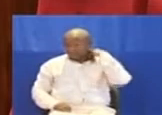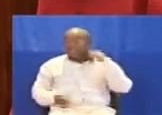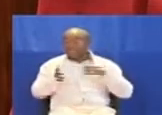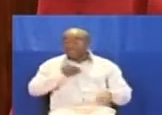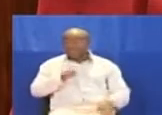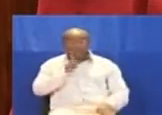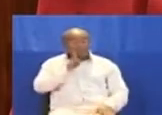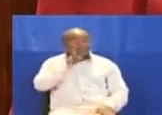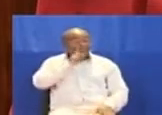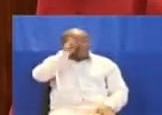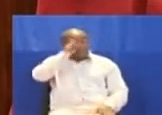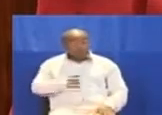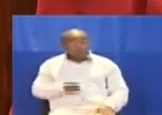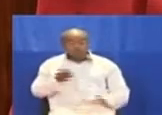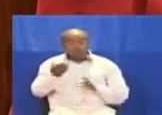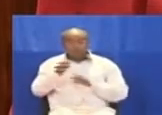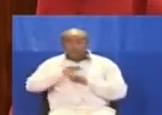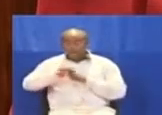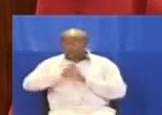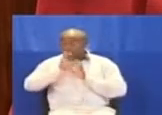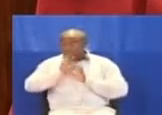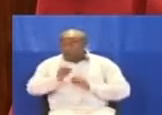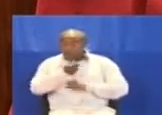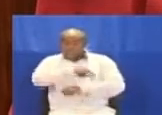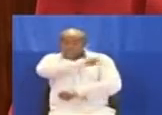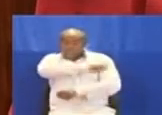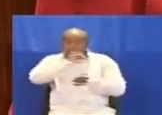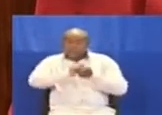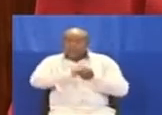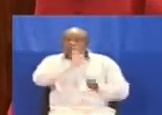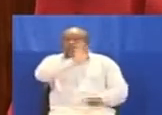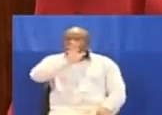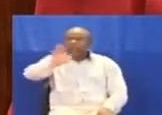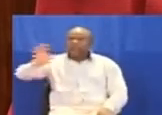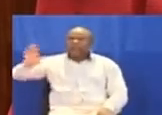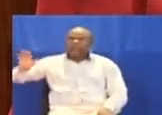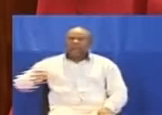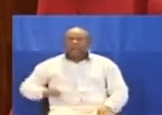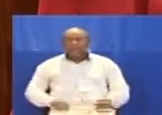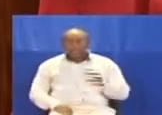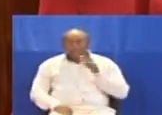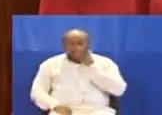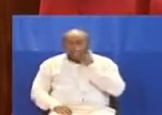zifaidiwe na wananchi wa nchi yake.